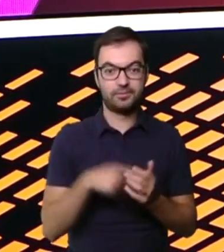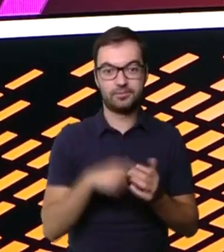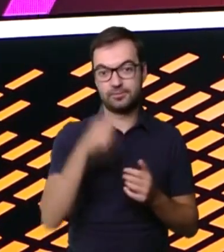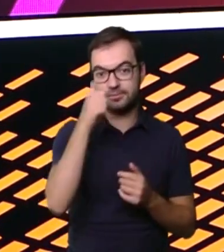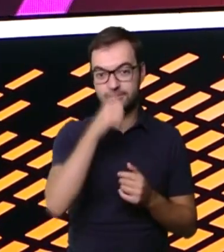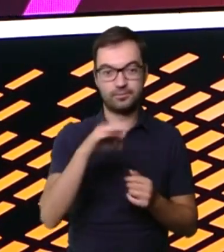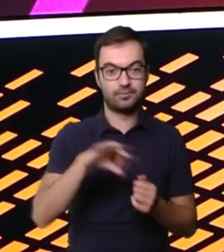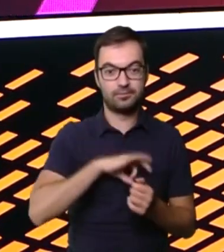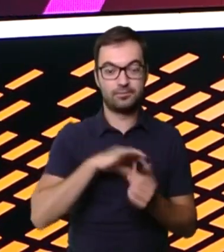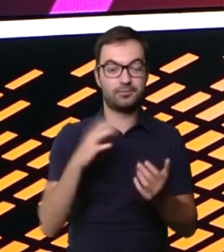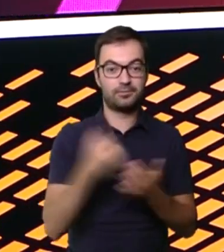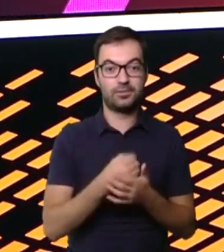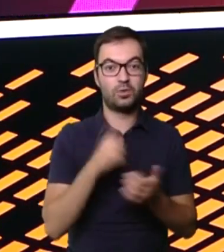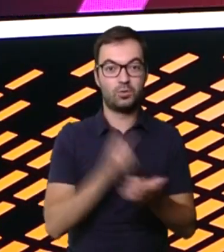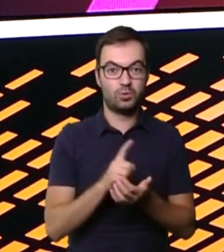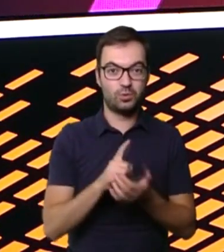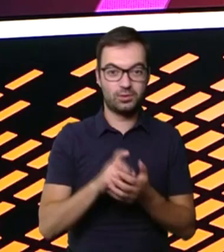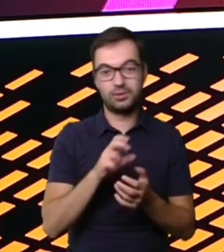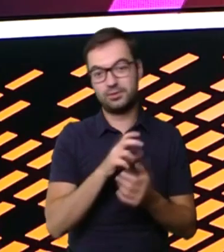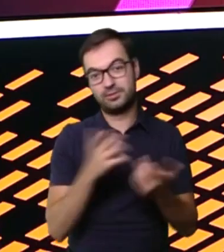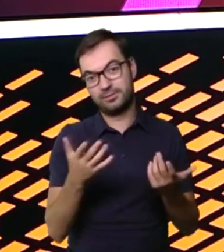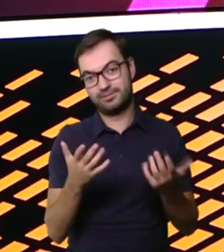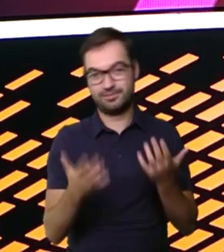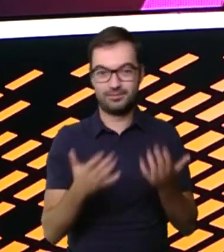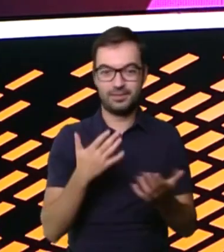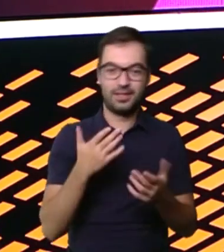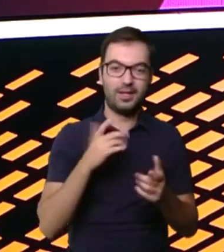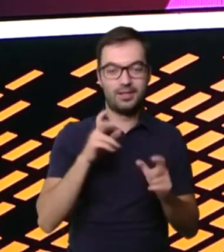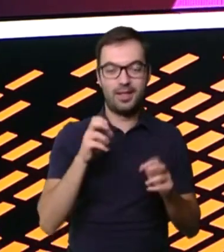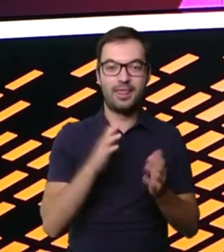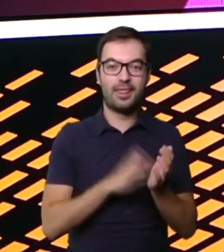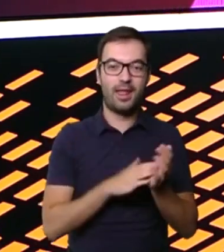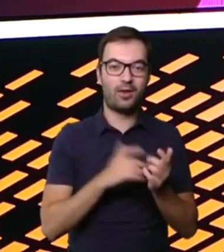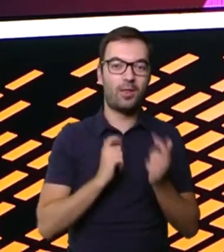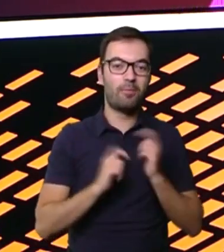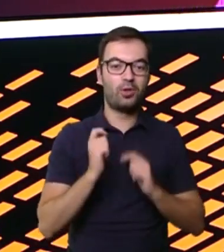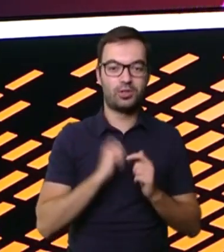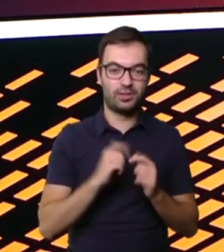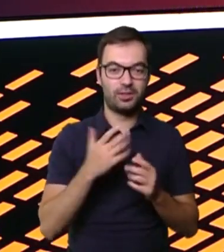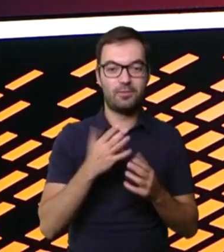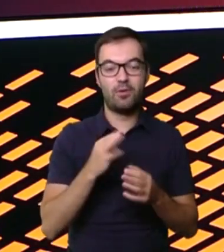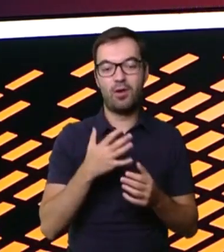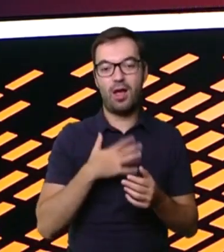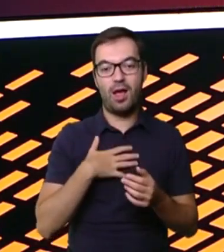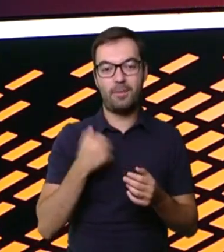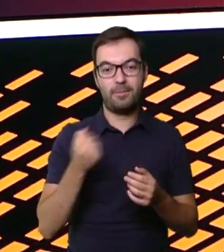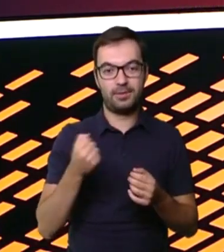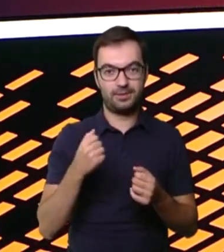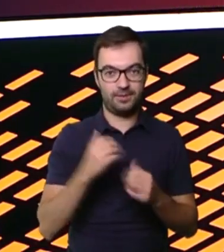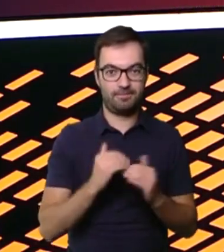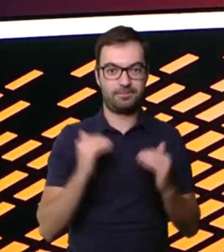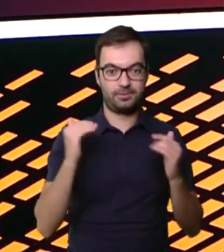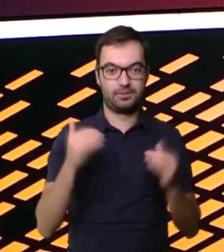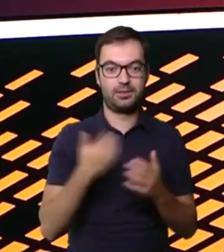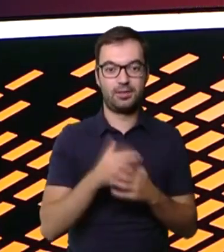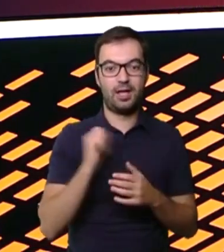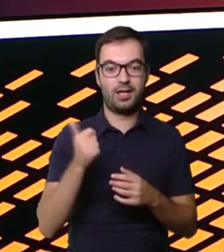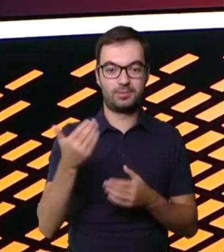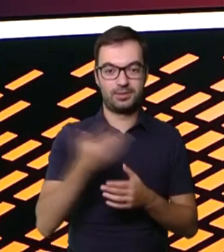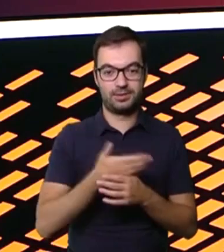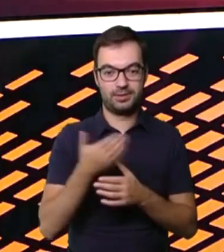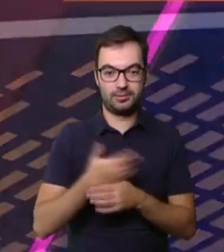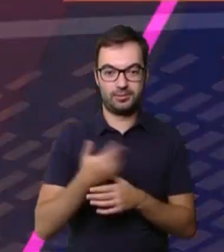brąz Mistrzostw Europy to sukces, czy może medal pocieszenia, bo ambicje były większe? Trudne pytania, dlatego do studia zaprosiłam ekspertów.